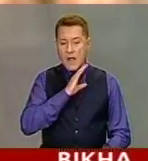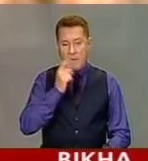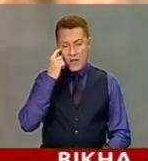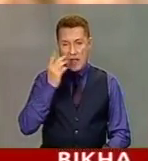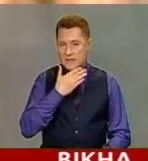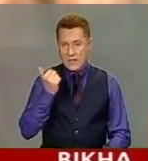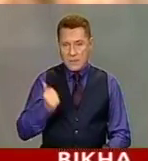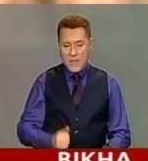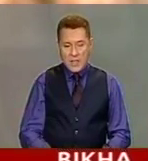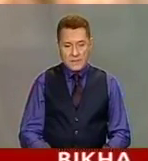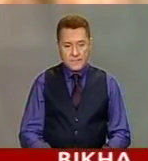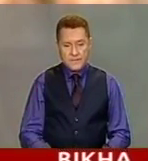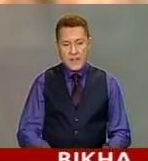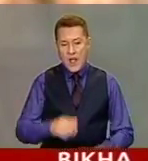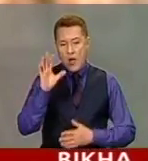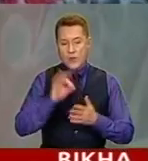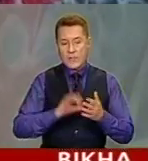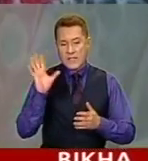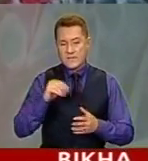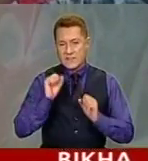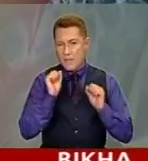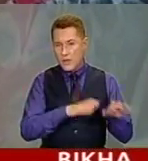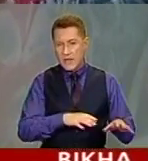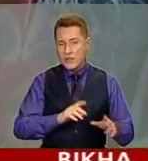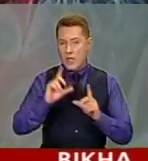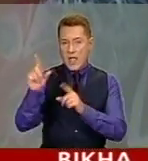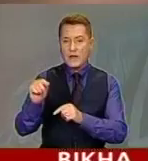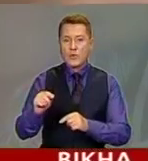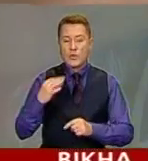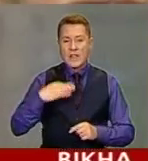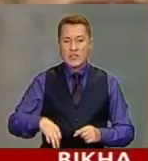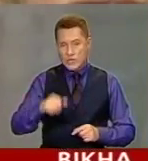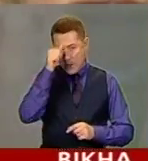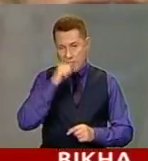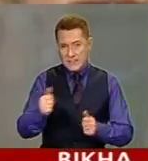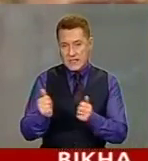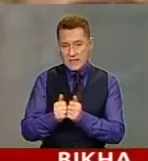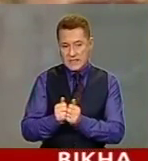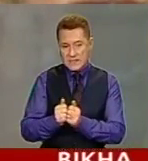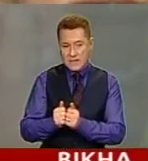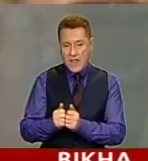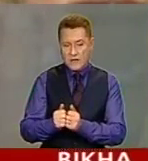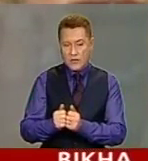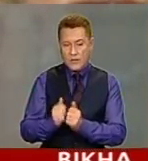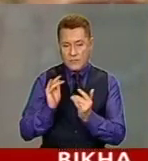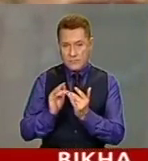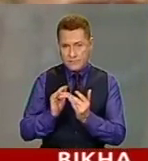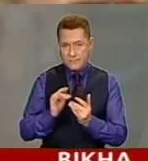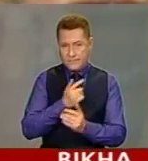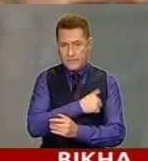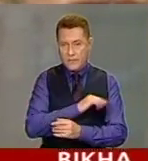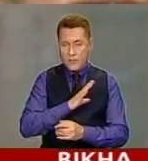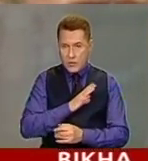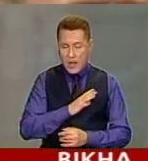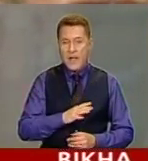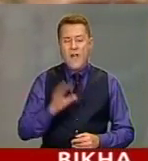немає. Одразу все покинула і гайнула до сина. Місяць не відходила ні на мить. Я йому тільки казала, що синок, все